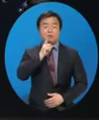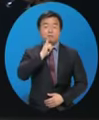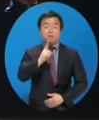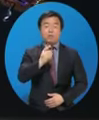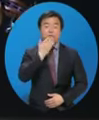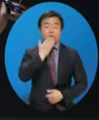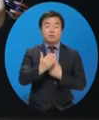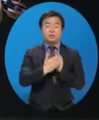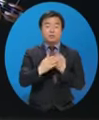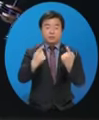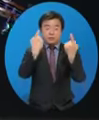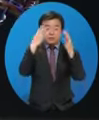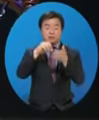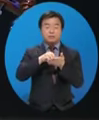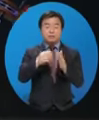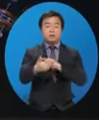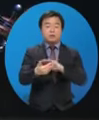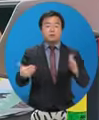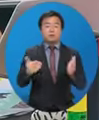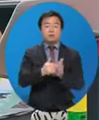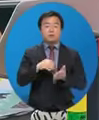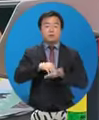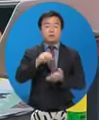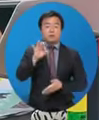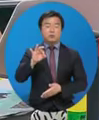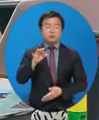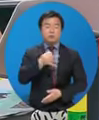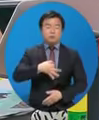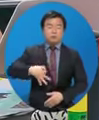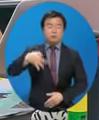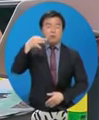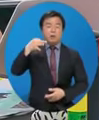자녀의 대학 입학 전까지 높은 학비 부담을 감당할 수